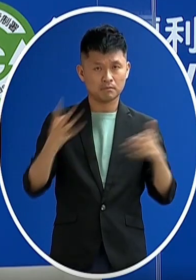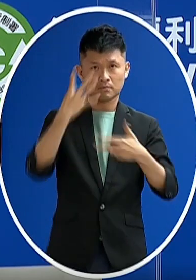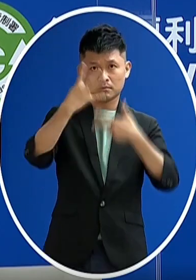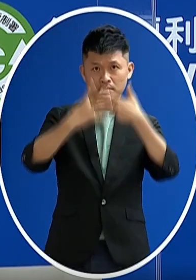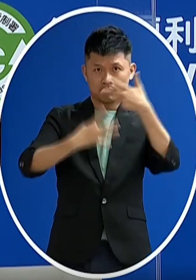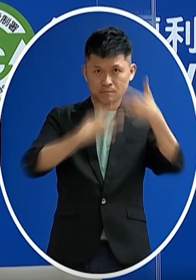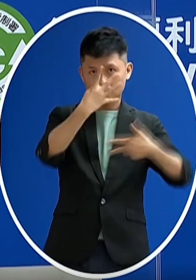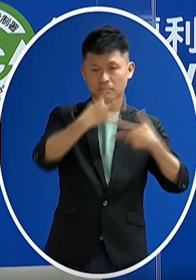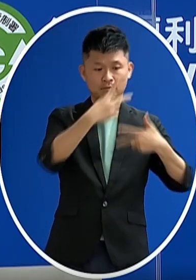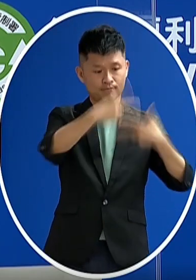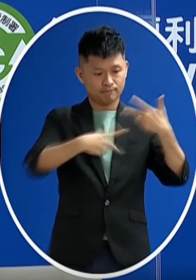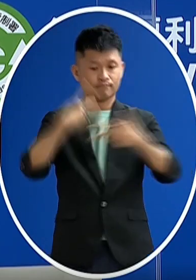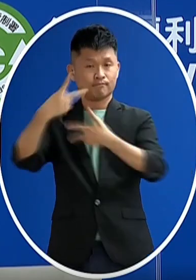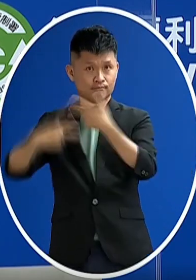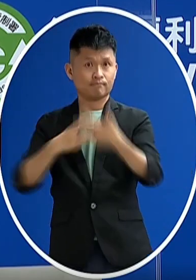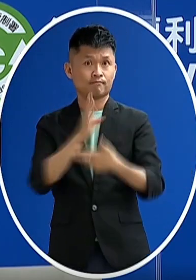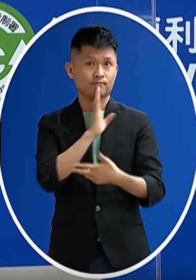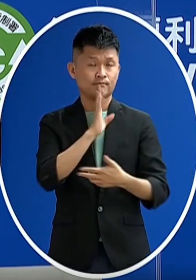循环，